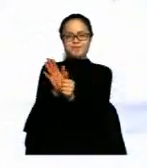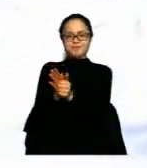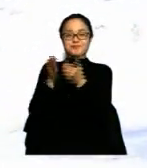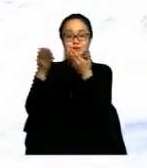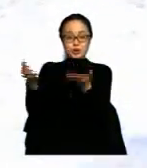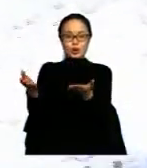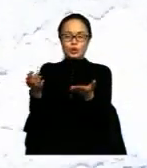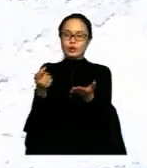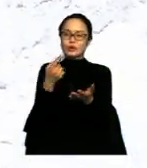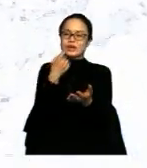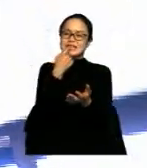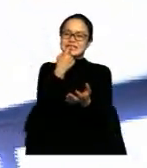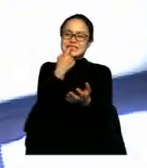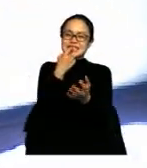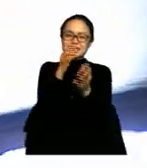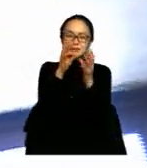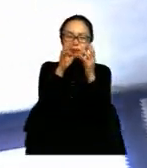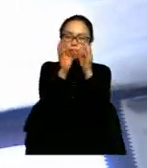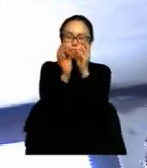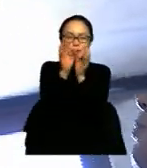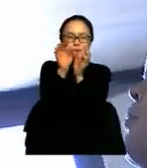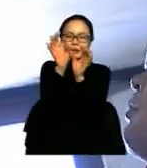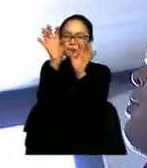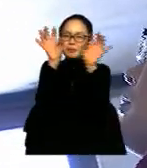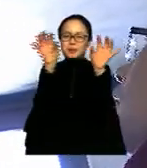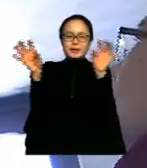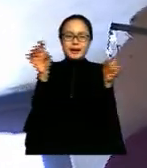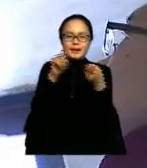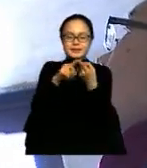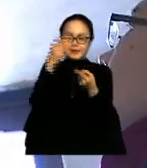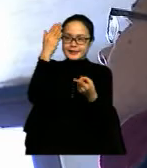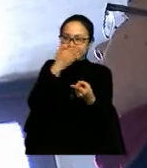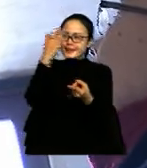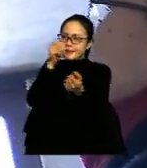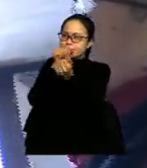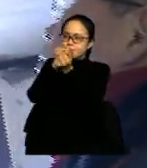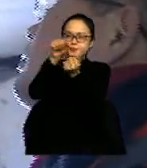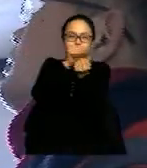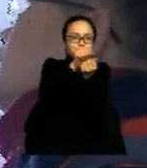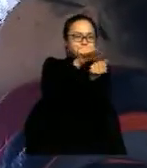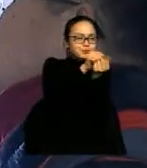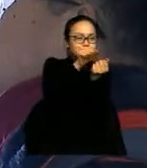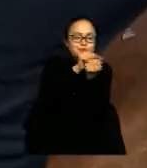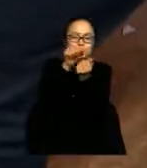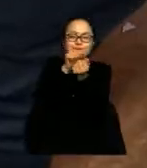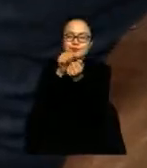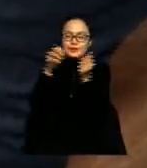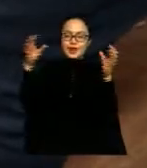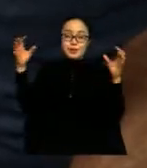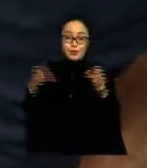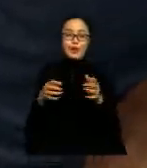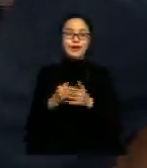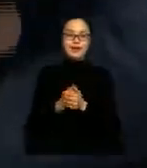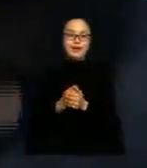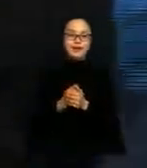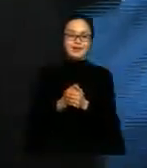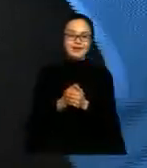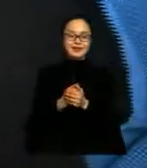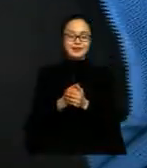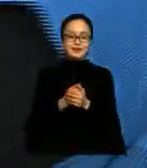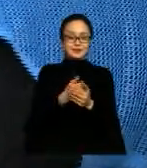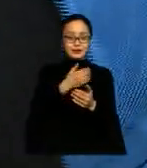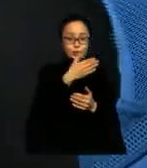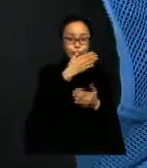곰팡이로 얼룩진 낡은 벽지와 장판을 교체해 주기 위해 모인 자원봉사자들입니다. 대학생부터